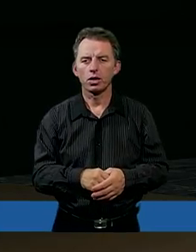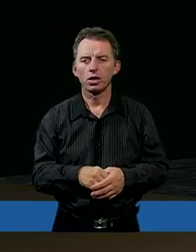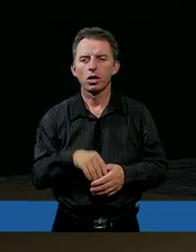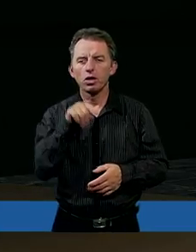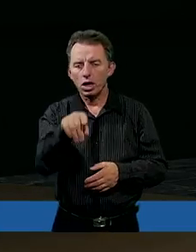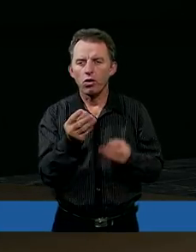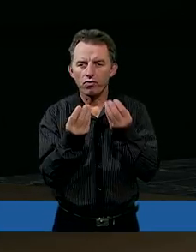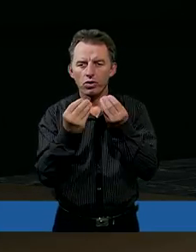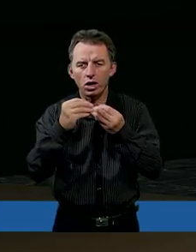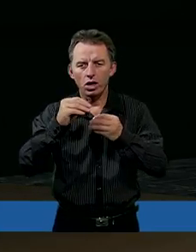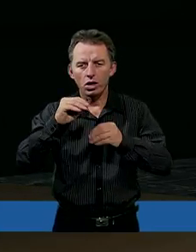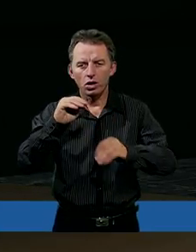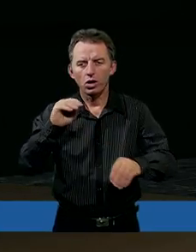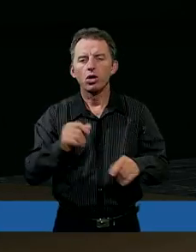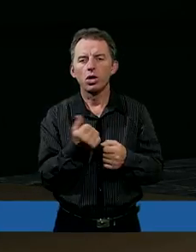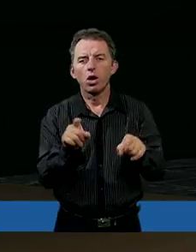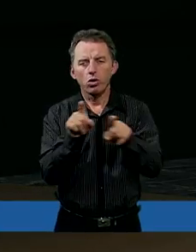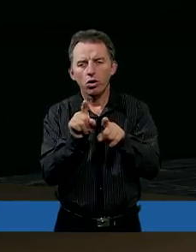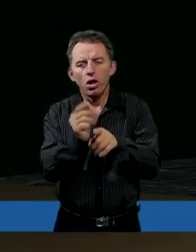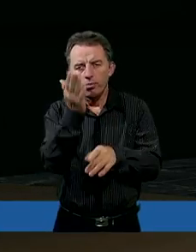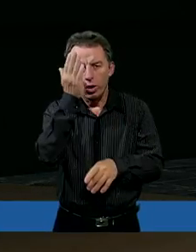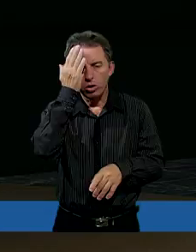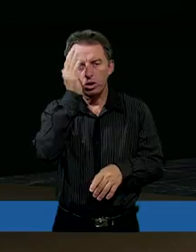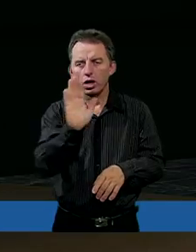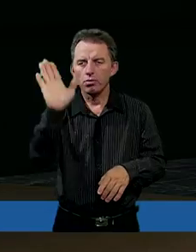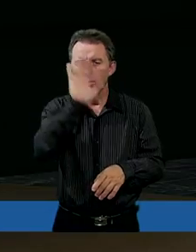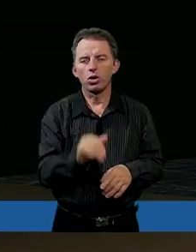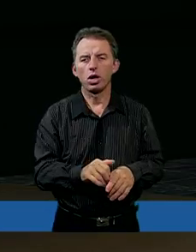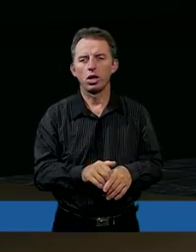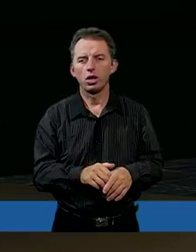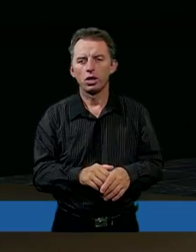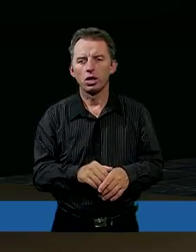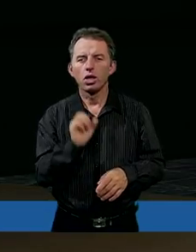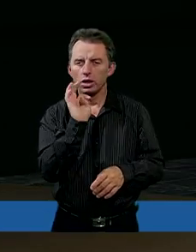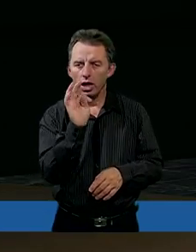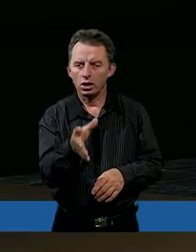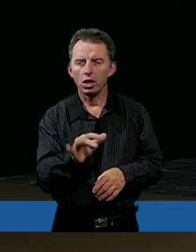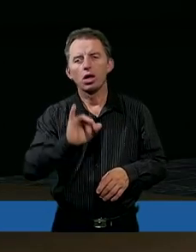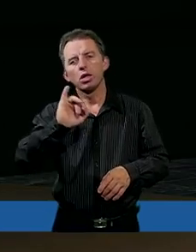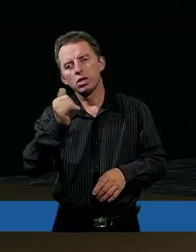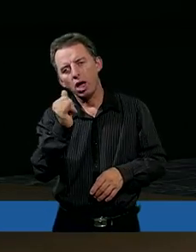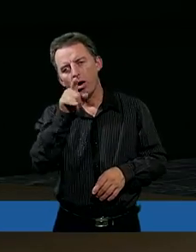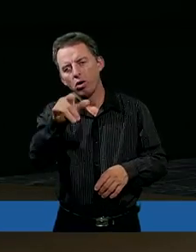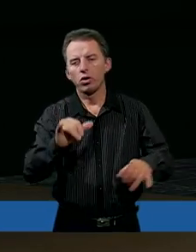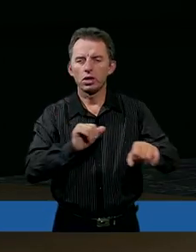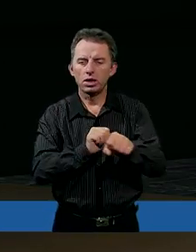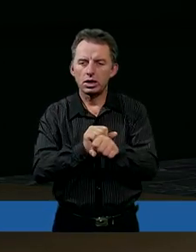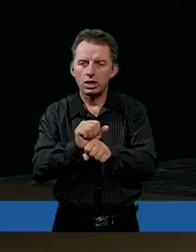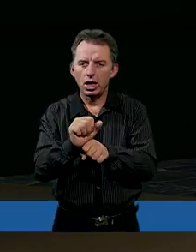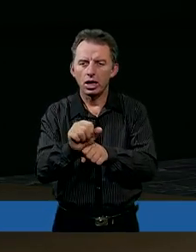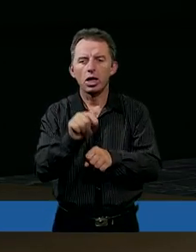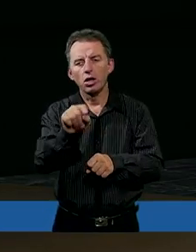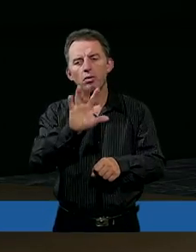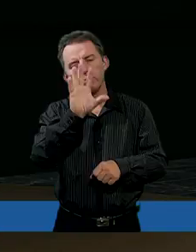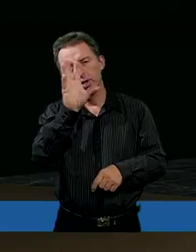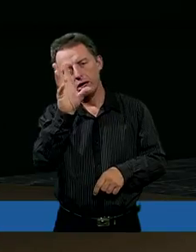jako wielkiego, jak również poznać Boga takiego, jakie On jest.